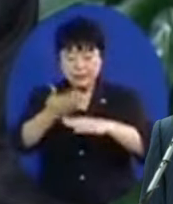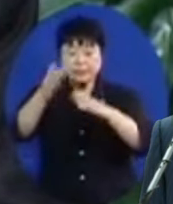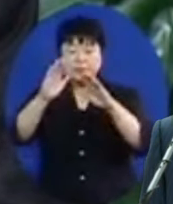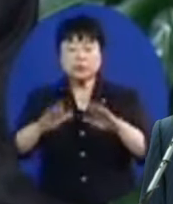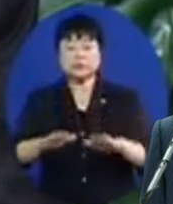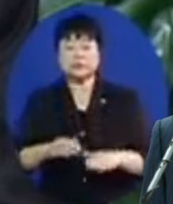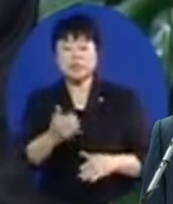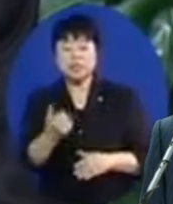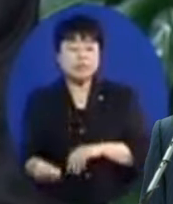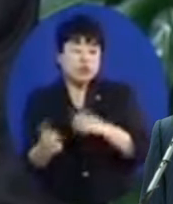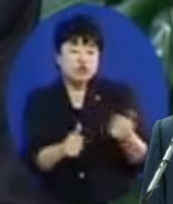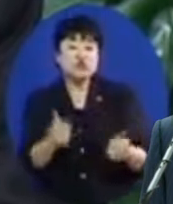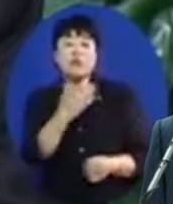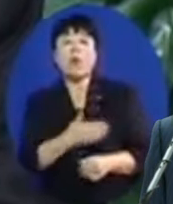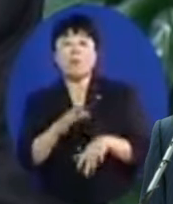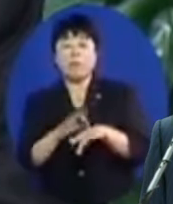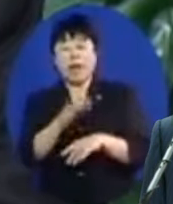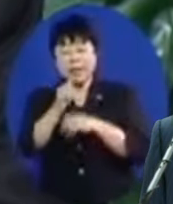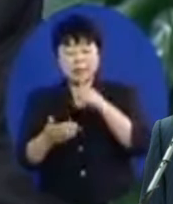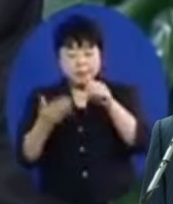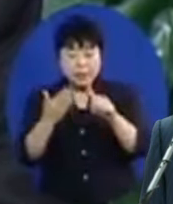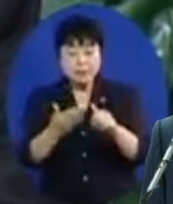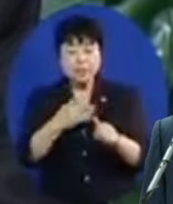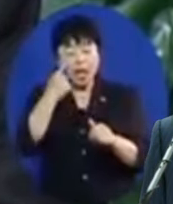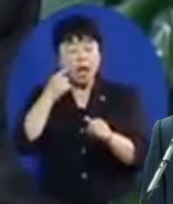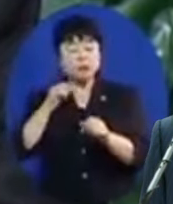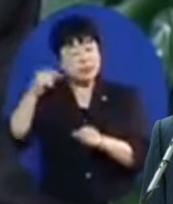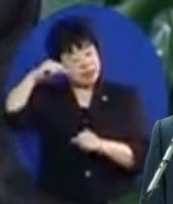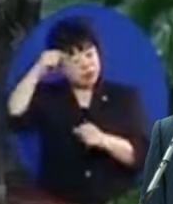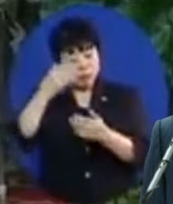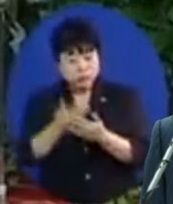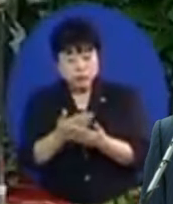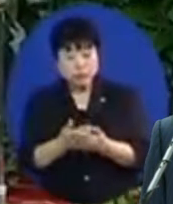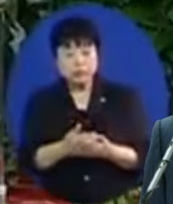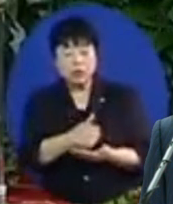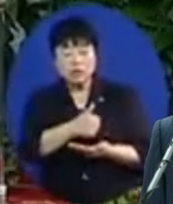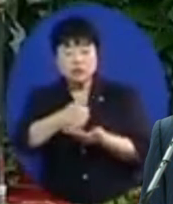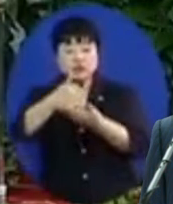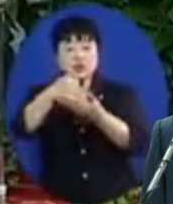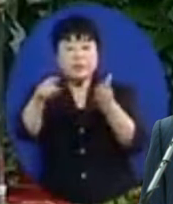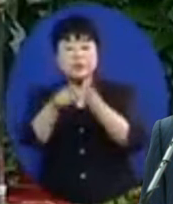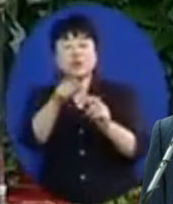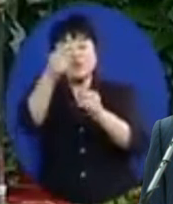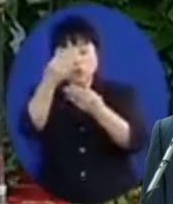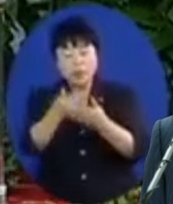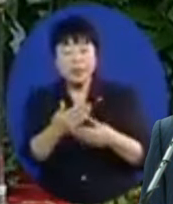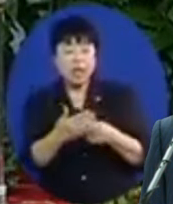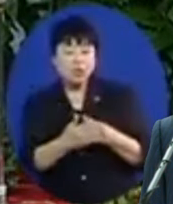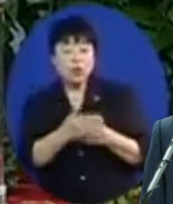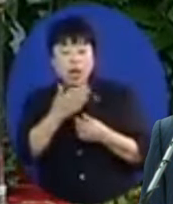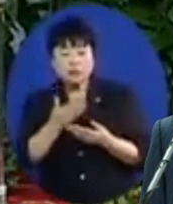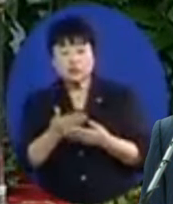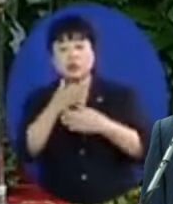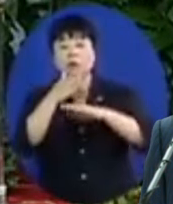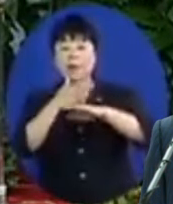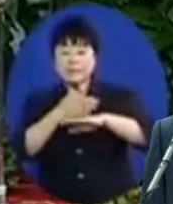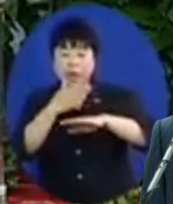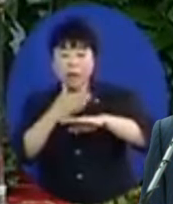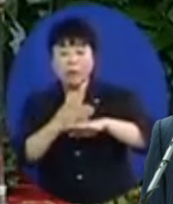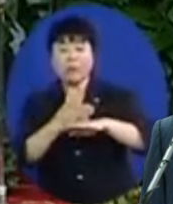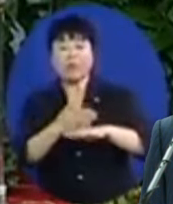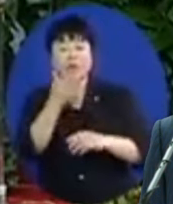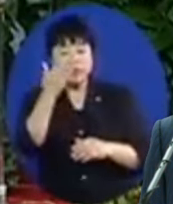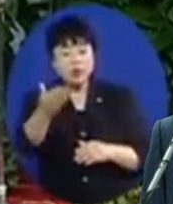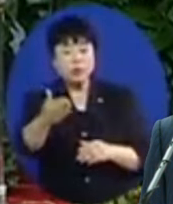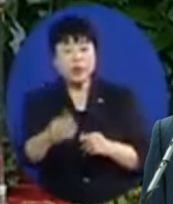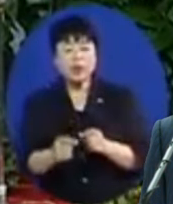이미 죽었어야 할 몸이지만 하나님께서 저를 불쌍히 여겨주셔서 주님을 믿고 구원을 받게 해주시니 감사할 뿐입니다. 저는